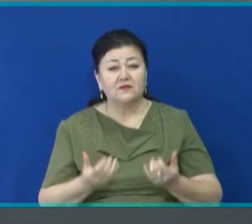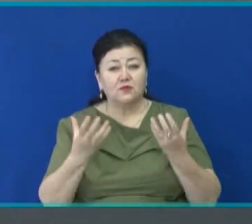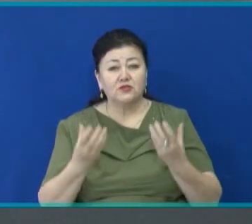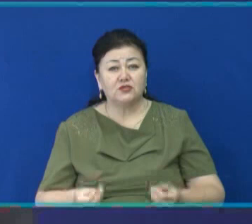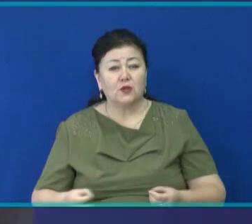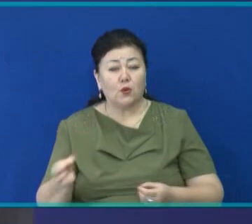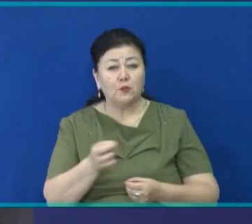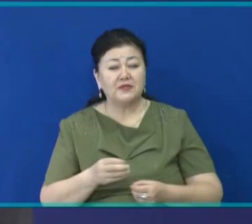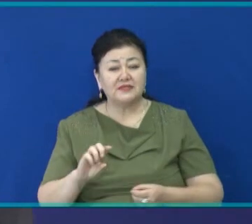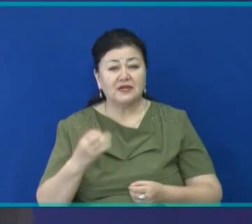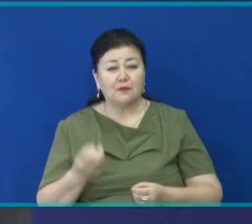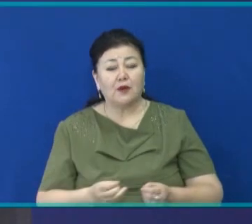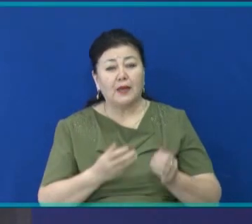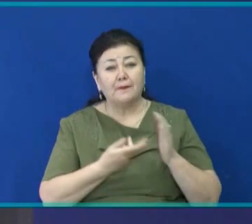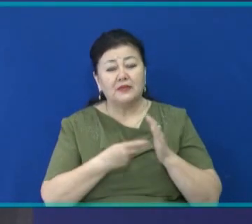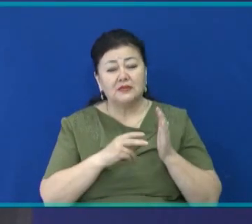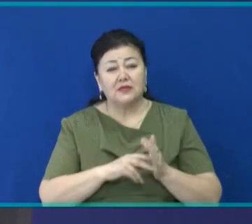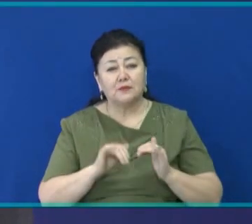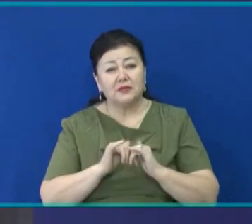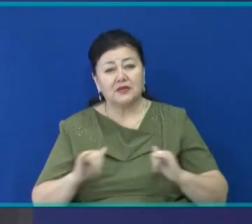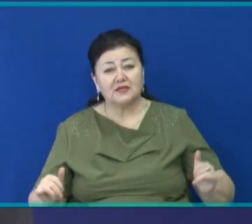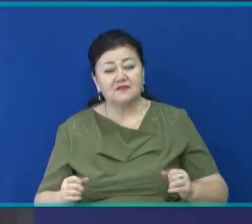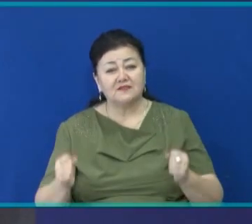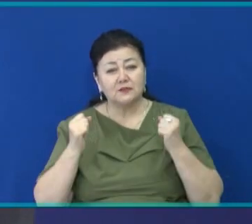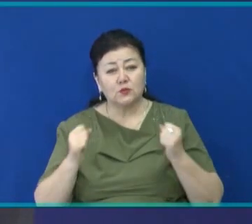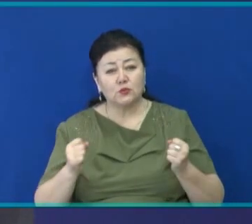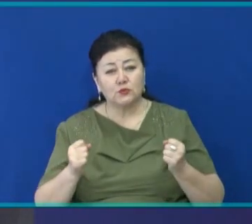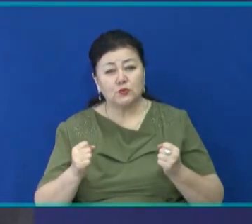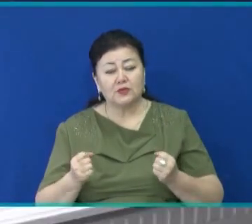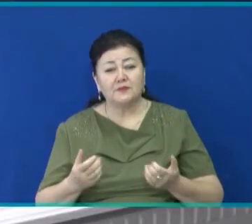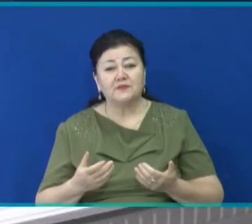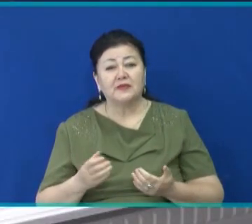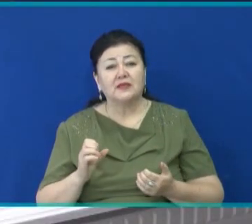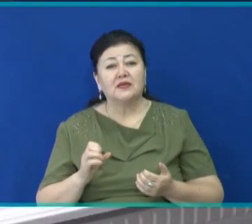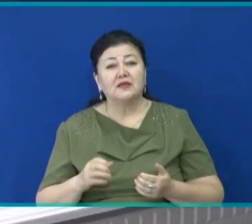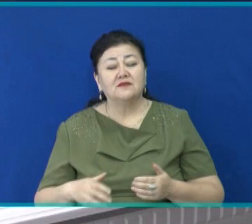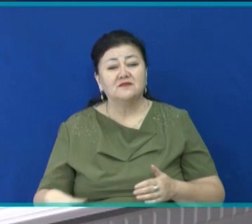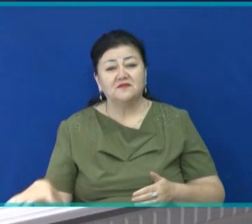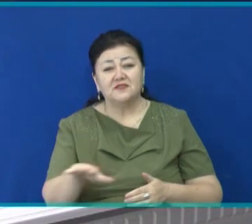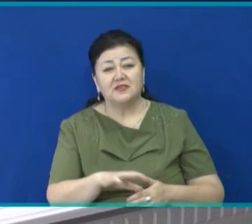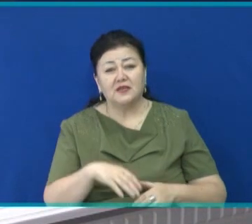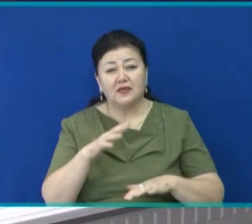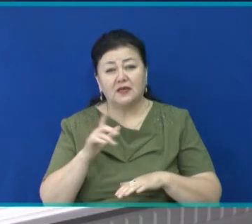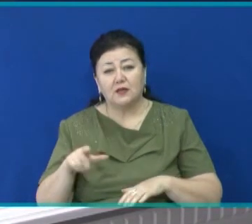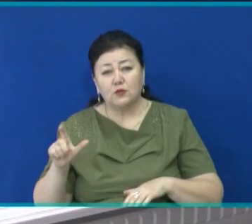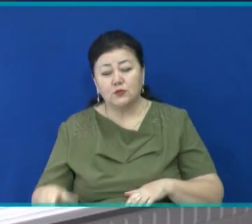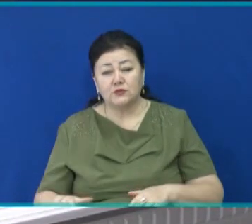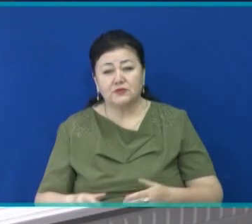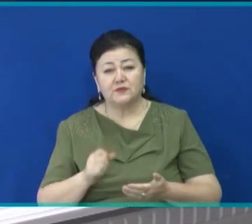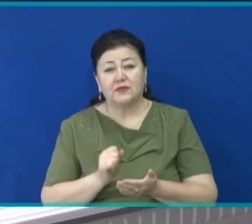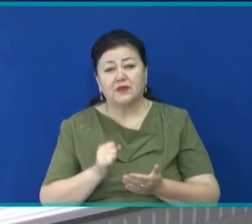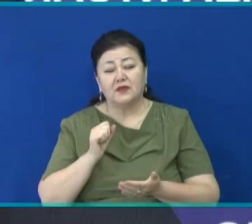области Абай планомерно развивается физическая культура и спорт среди всех категорий населения. Идет работа над